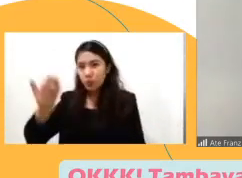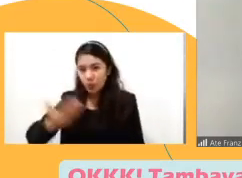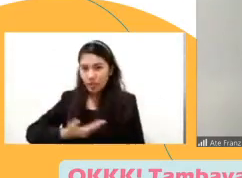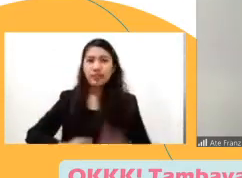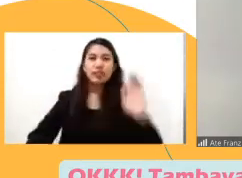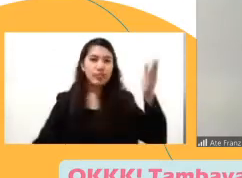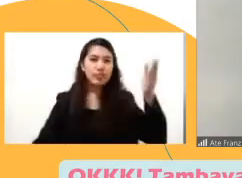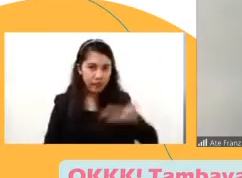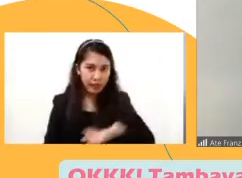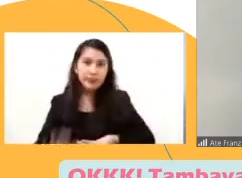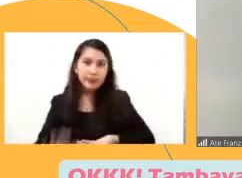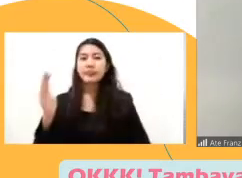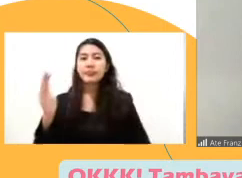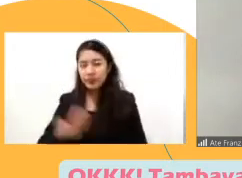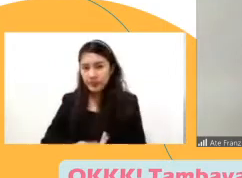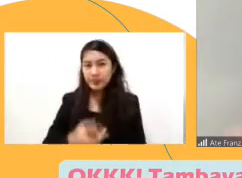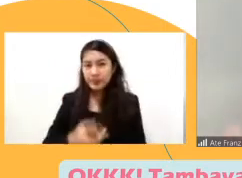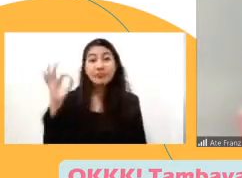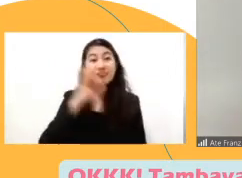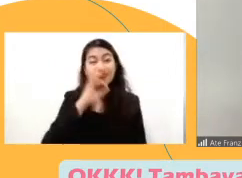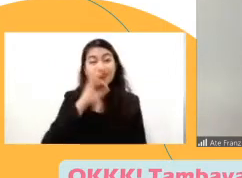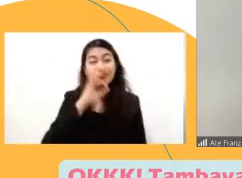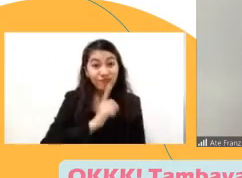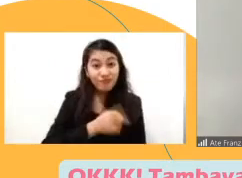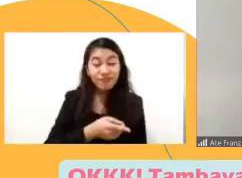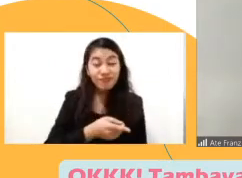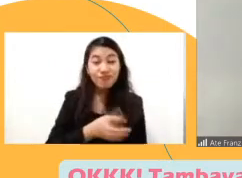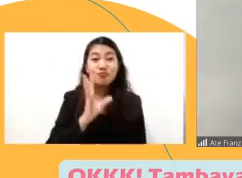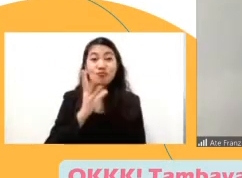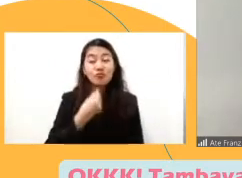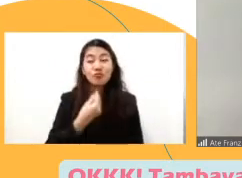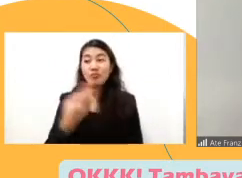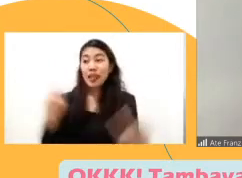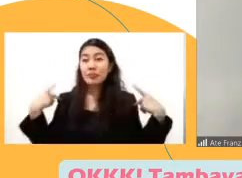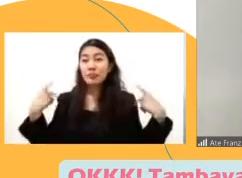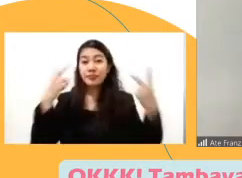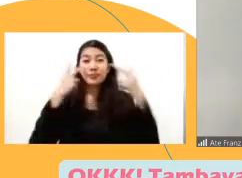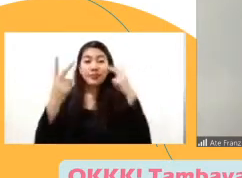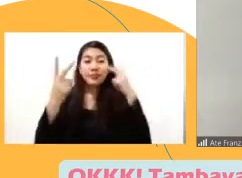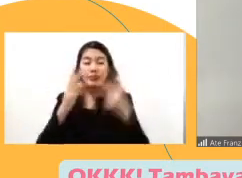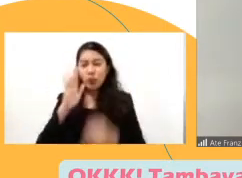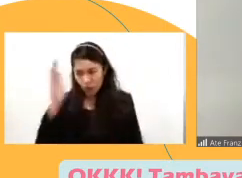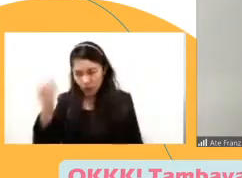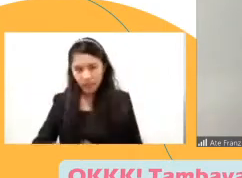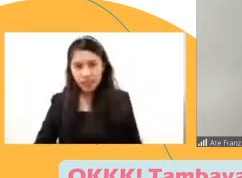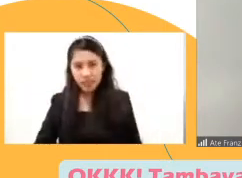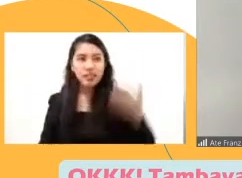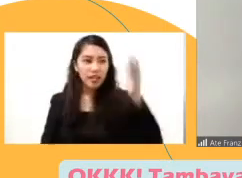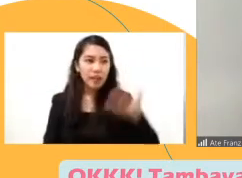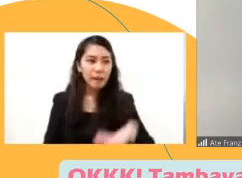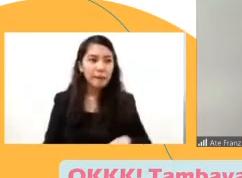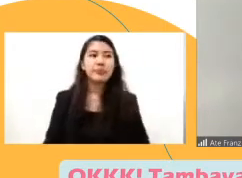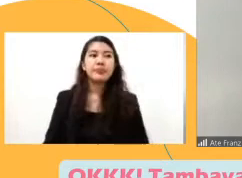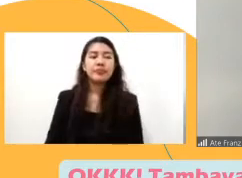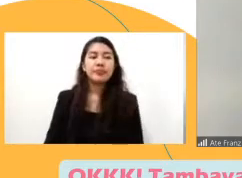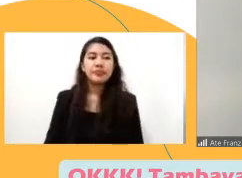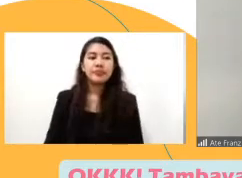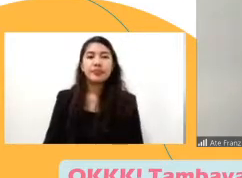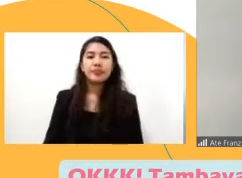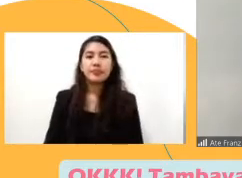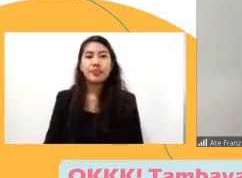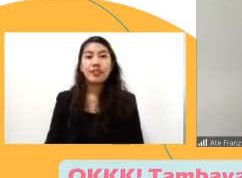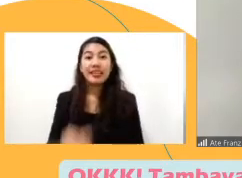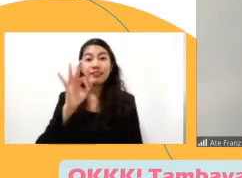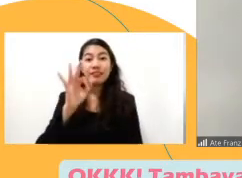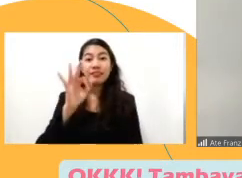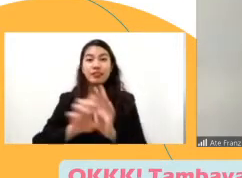pag-accommodate natin, no? Ng ating mga bisita, no? Ng ating mga mahal sa buhay. Ayan, lalo na kapag umuwi